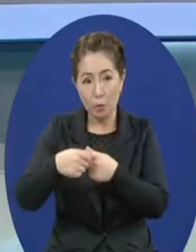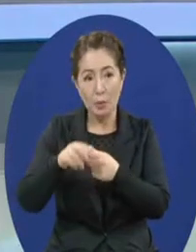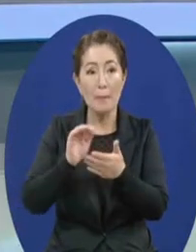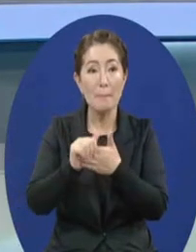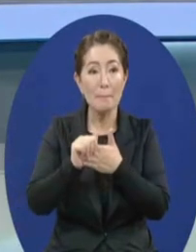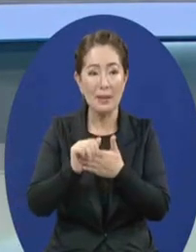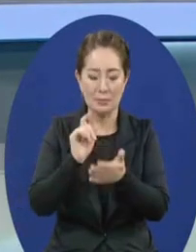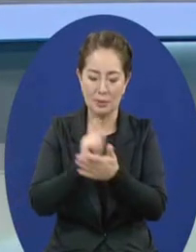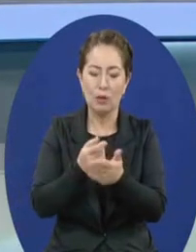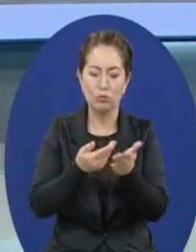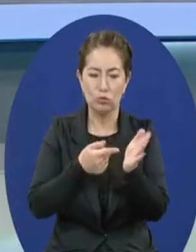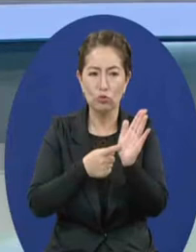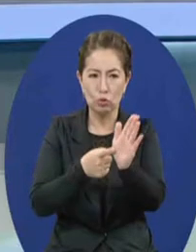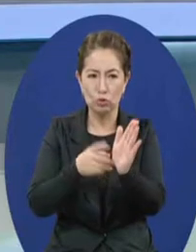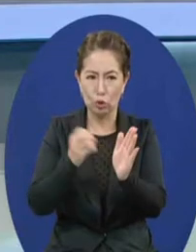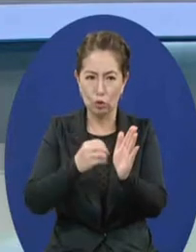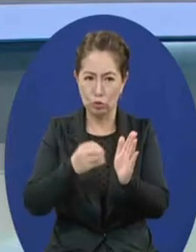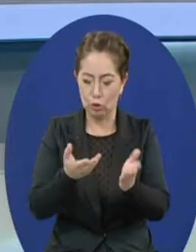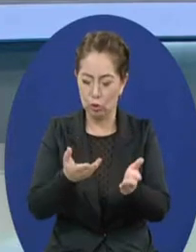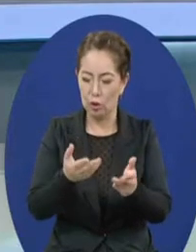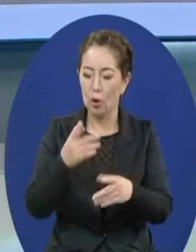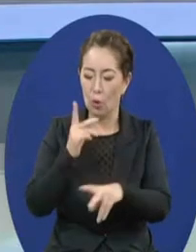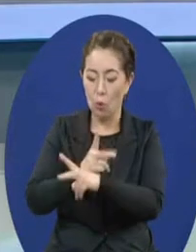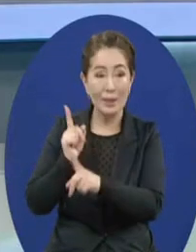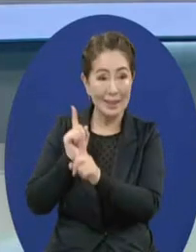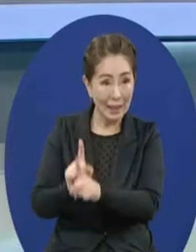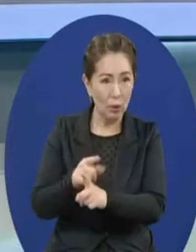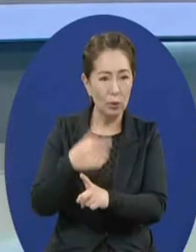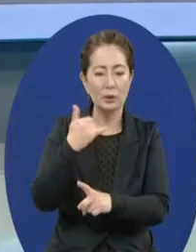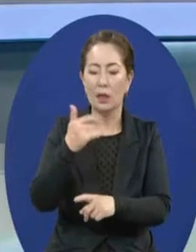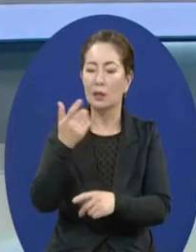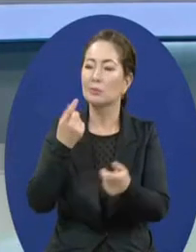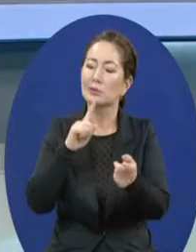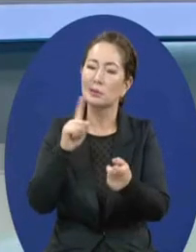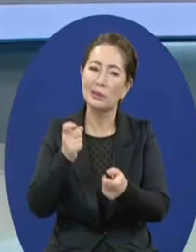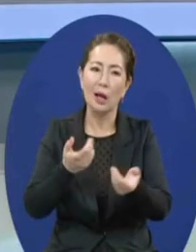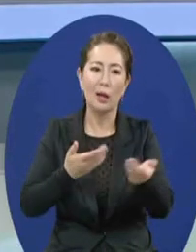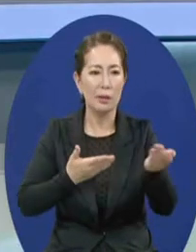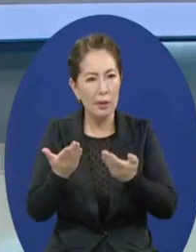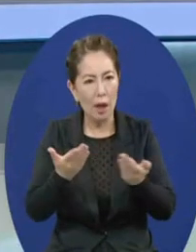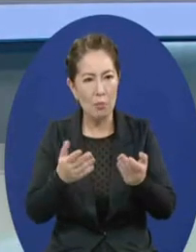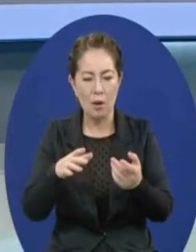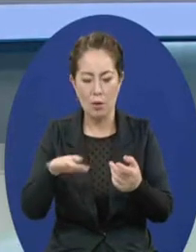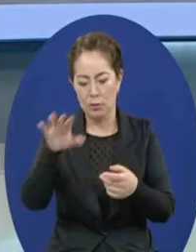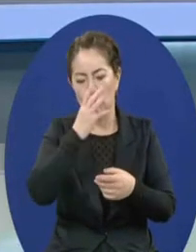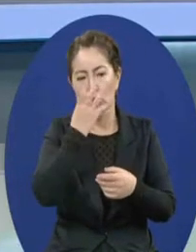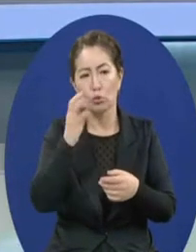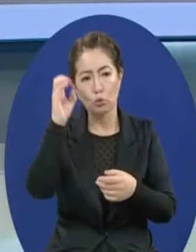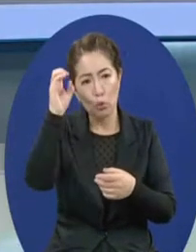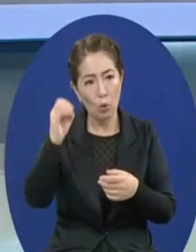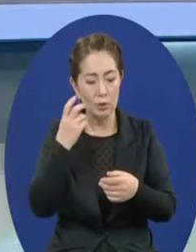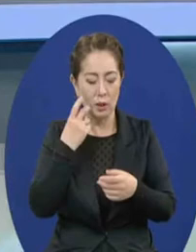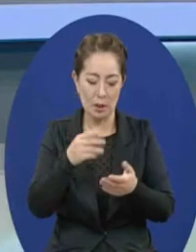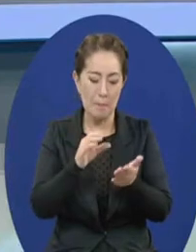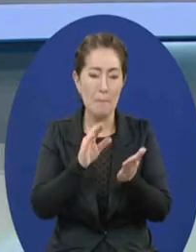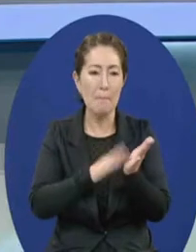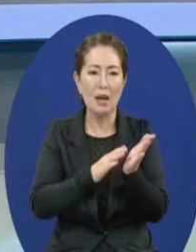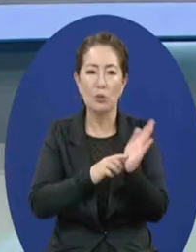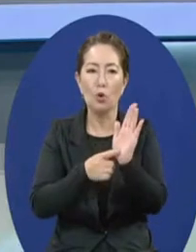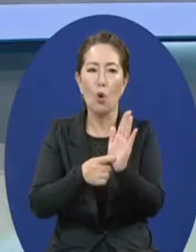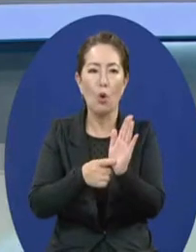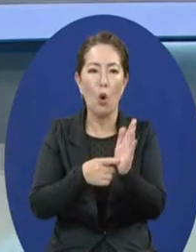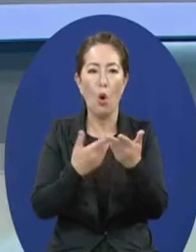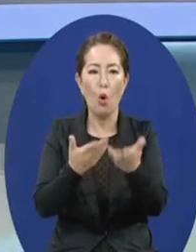баримтыг заавал олгох үүргийг хуулиар хүлээдгээ. Ингээвч зарим зах худалдааны газруудын 40 орчим хувь нь төлбөрийн баримт олгохгүй